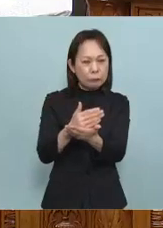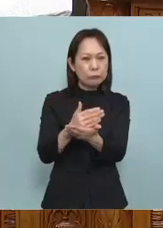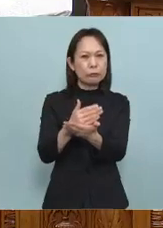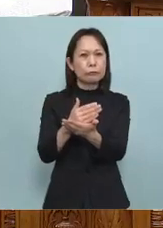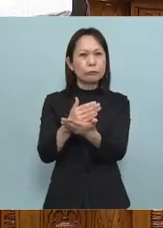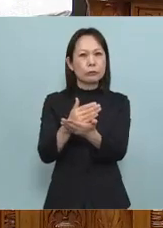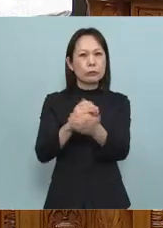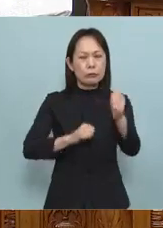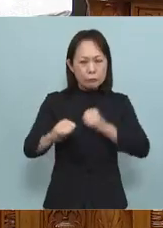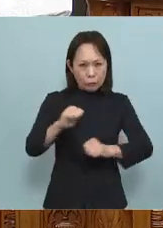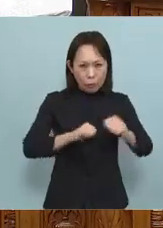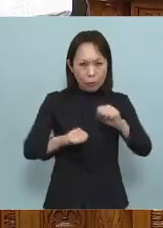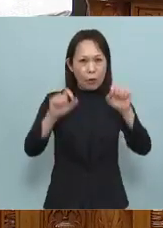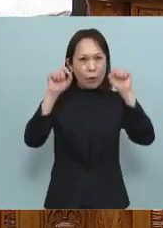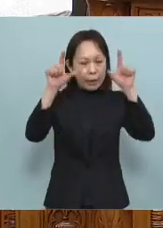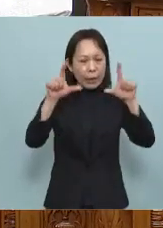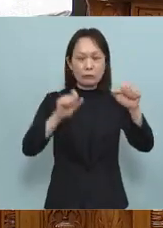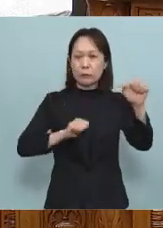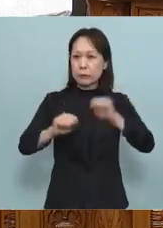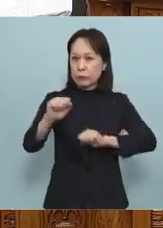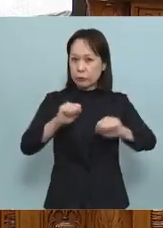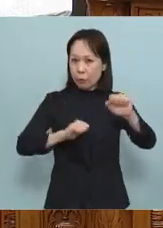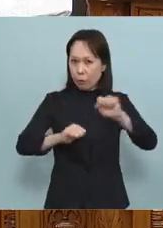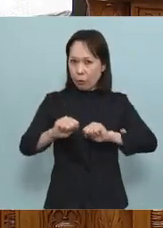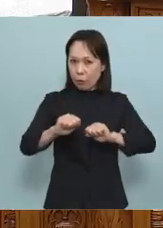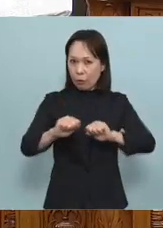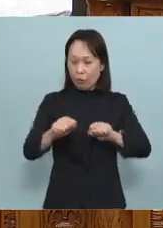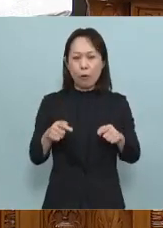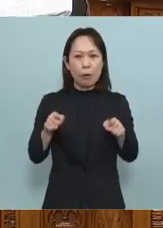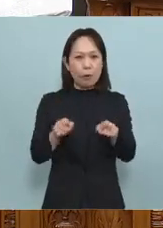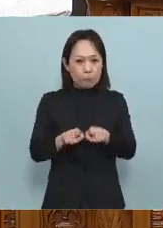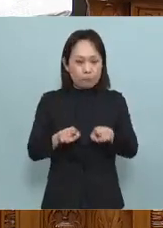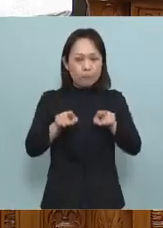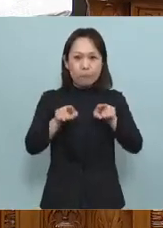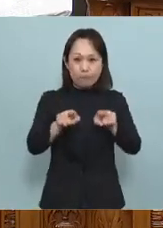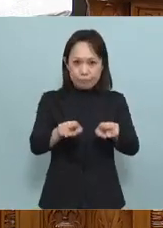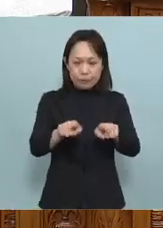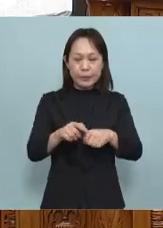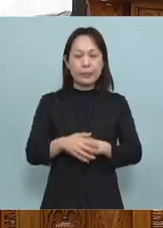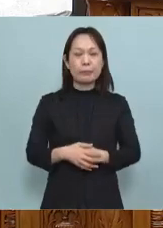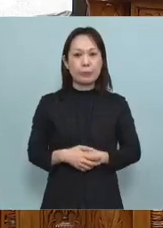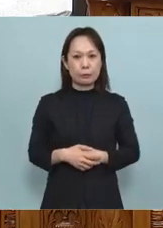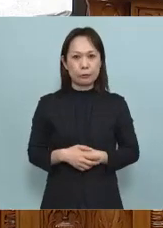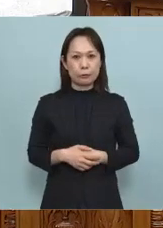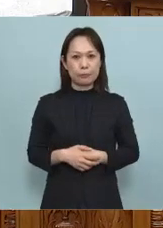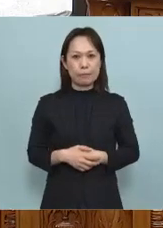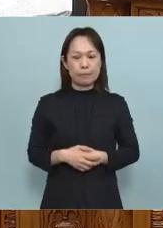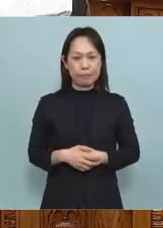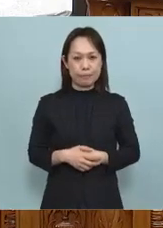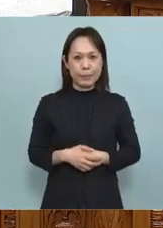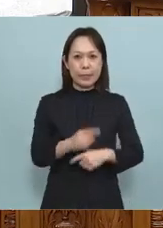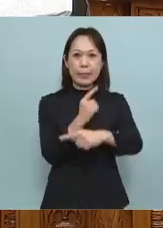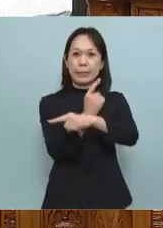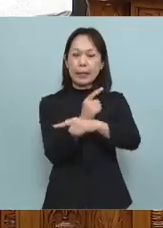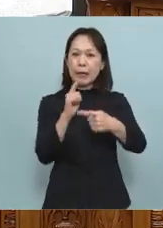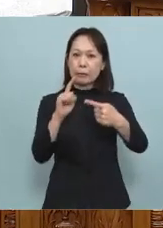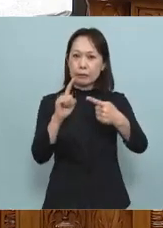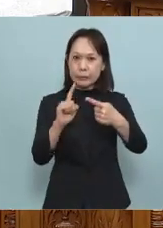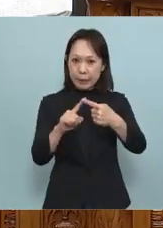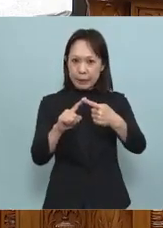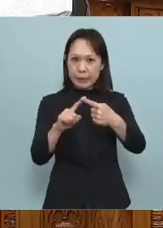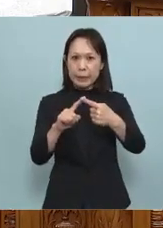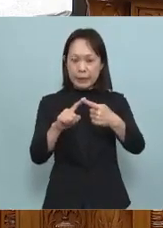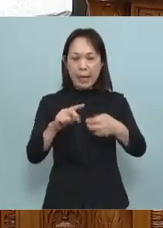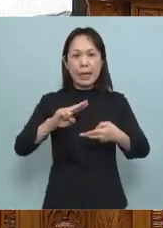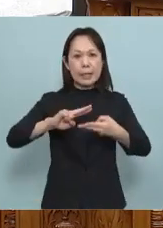行っておりますが、引き続き、強力に進めてまいります。 ご指摘の科学的で包括的な